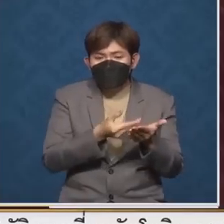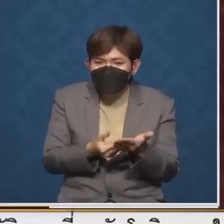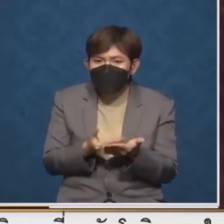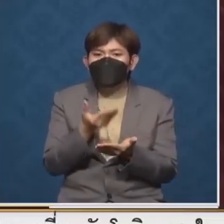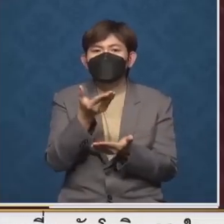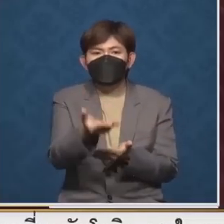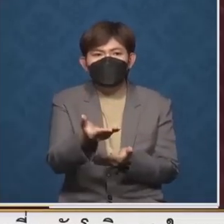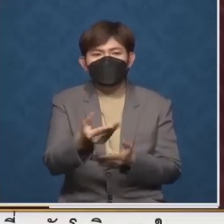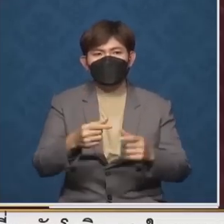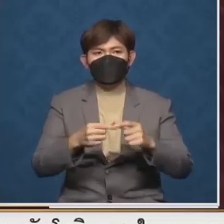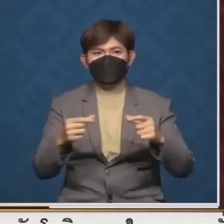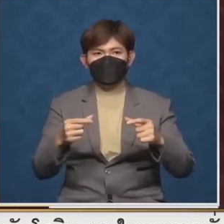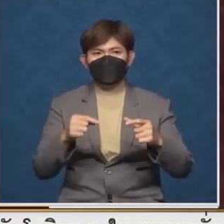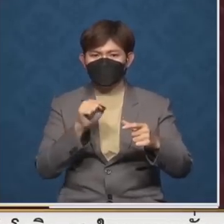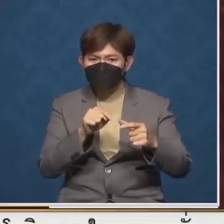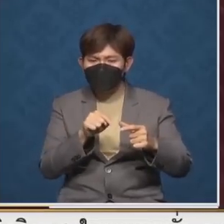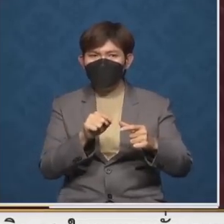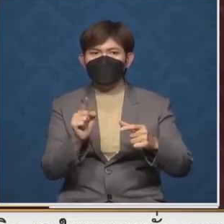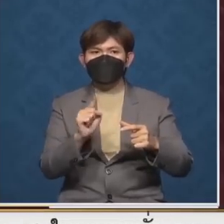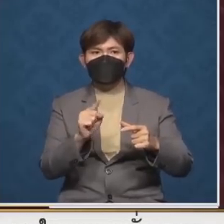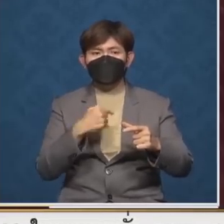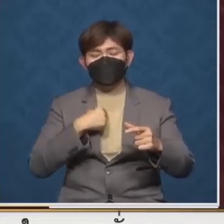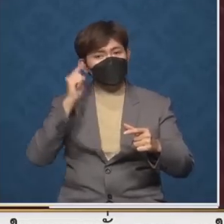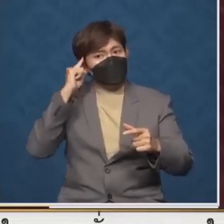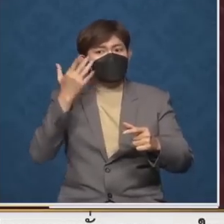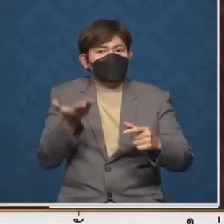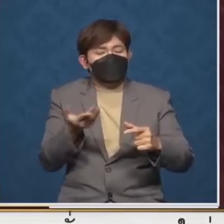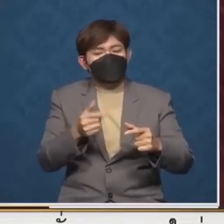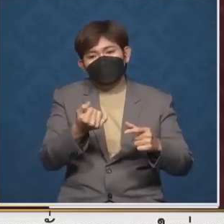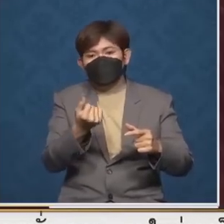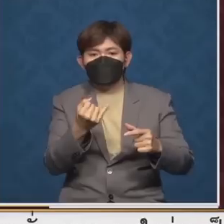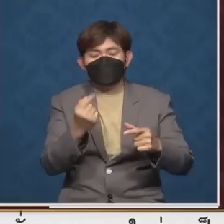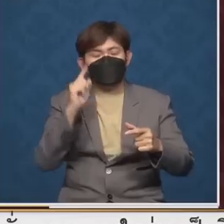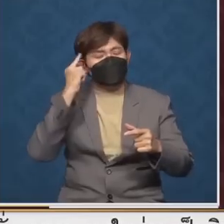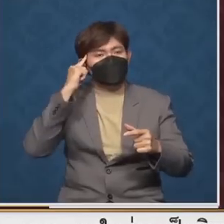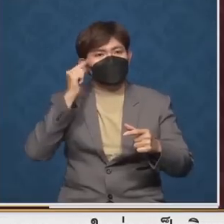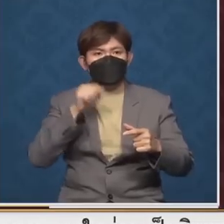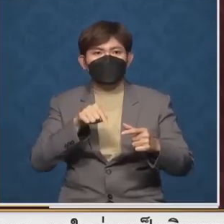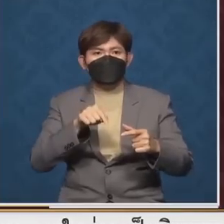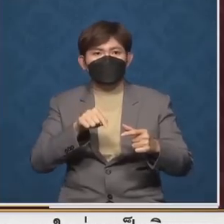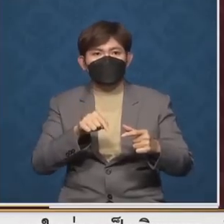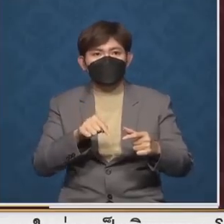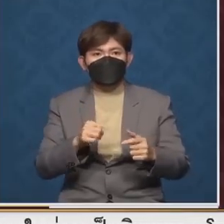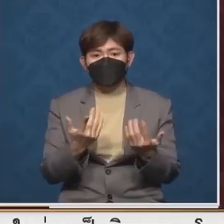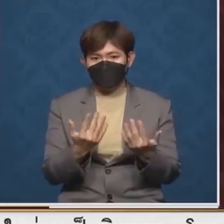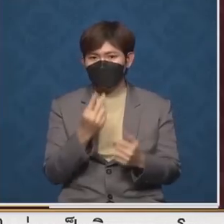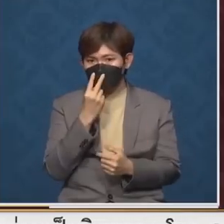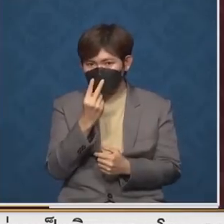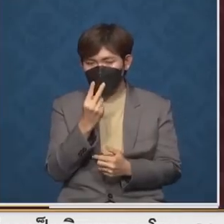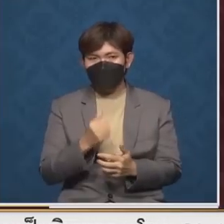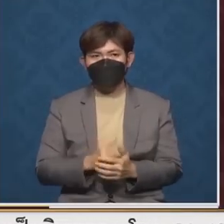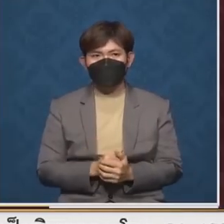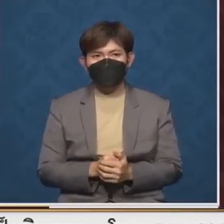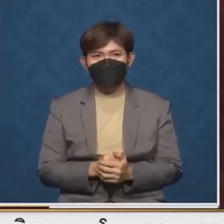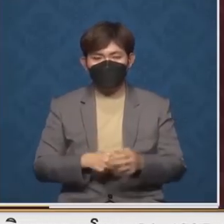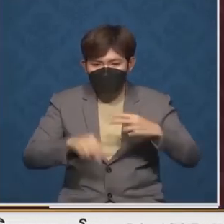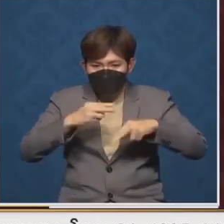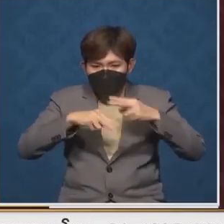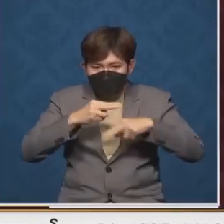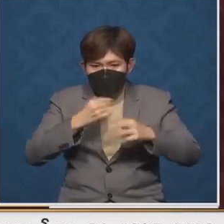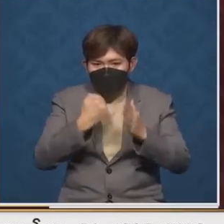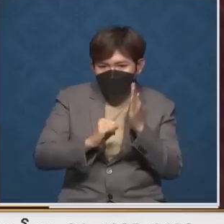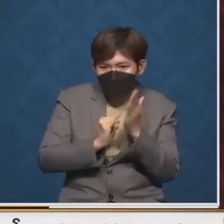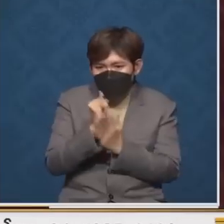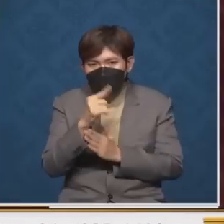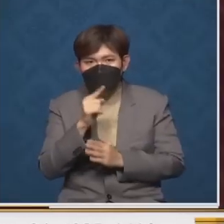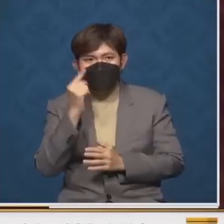เครื่องตรวจก็เอาญี่ห้าผมไมรู้อาจจะดี ไม่ดีไม่รู้เดียวก็ได้เหนผลกนเดียวก็ตรวจกันผิ ตรจกั